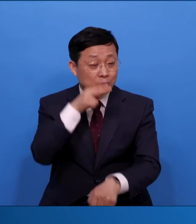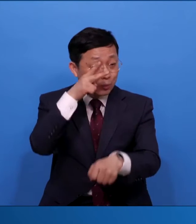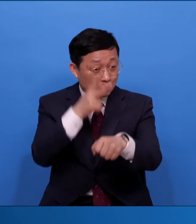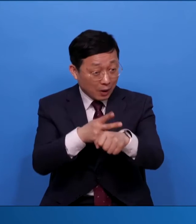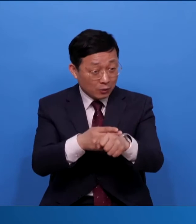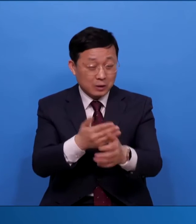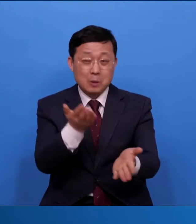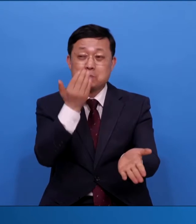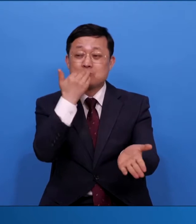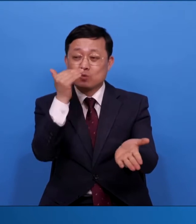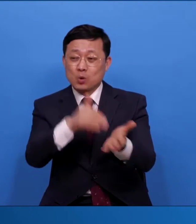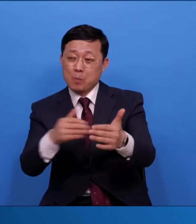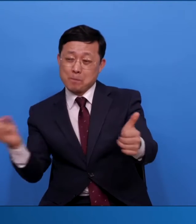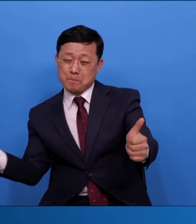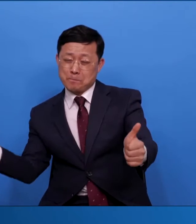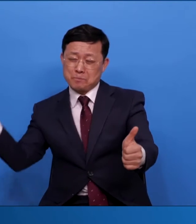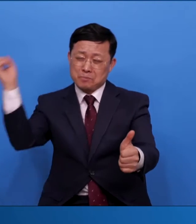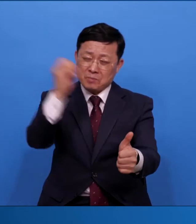된 곳에서